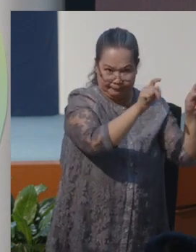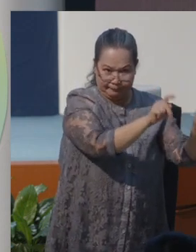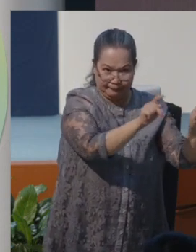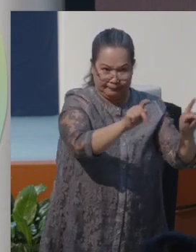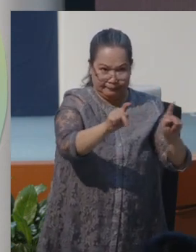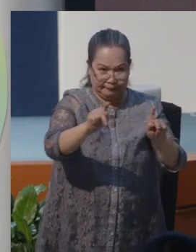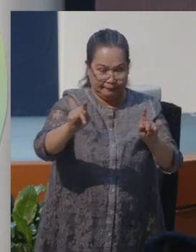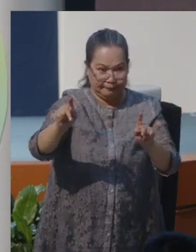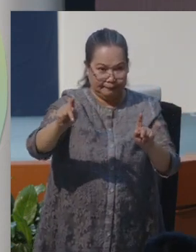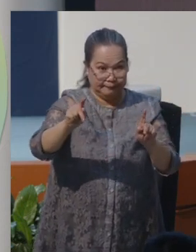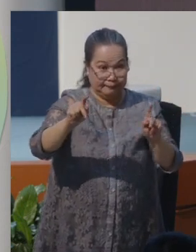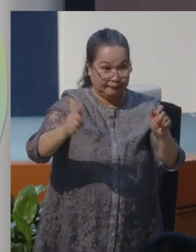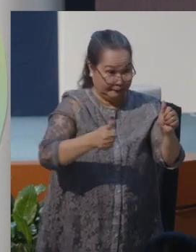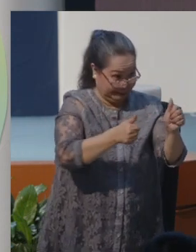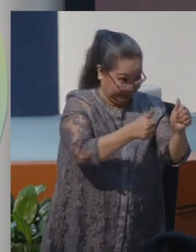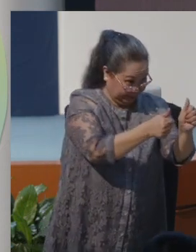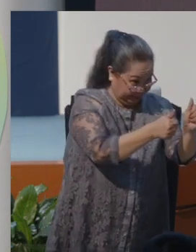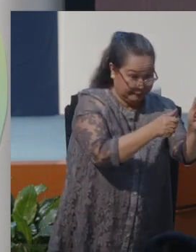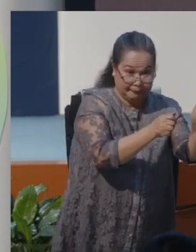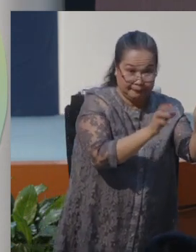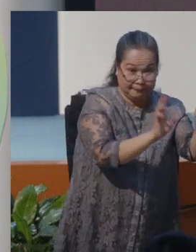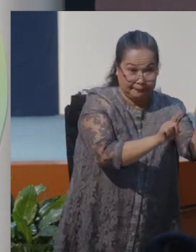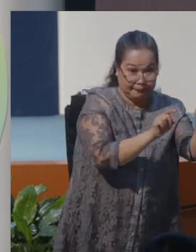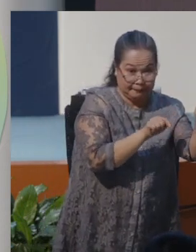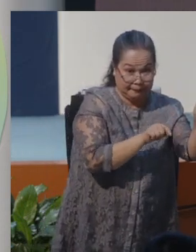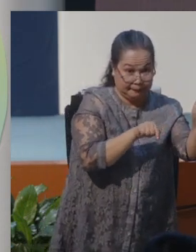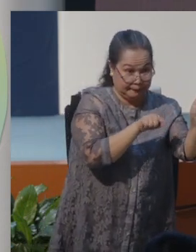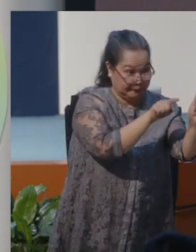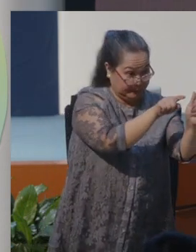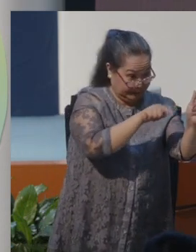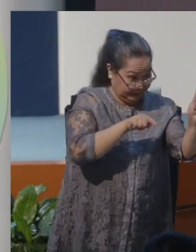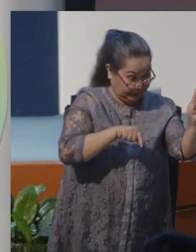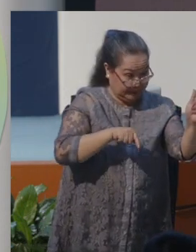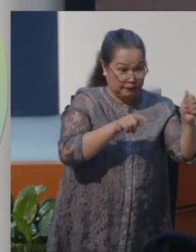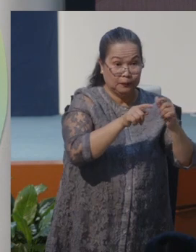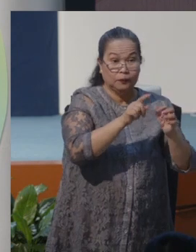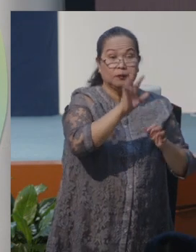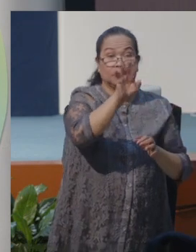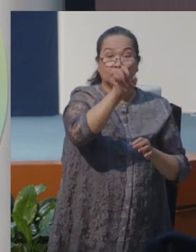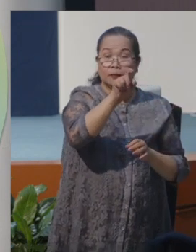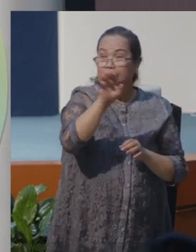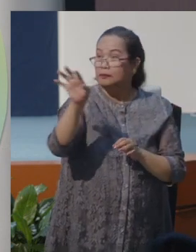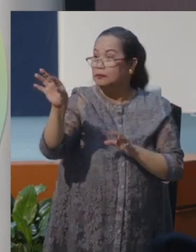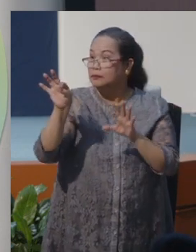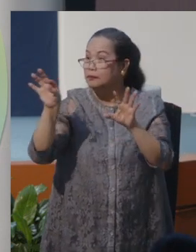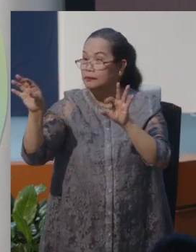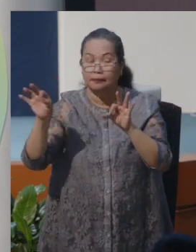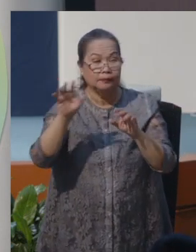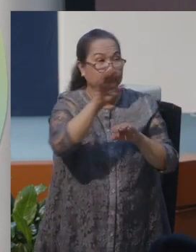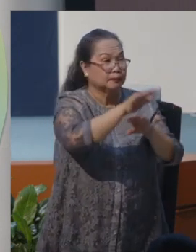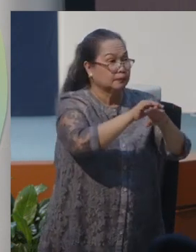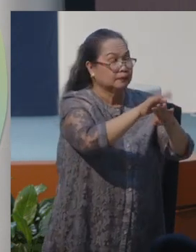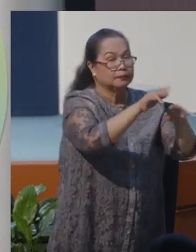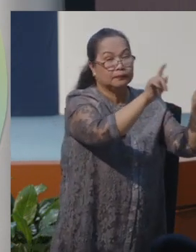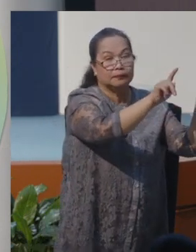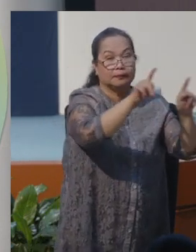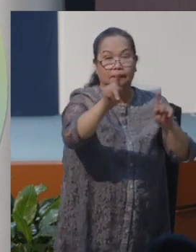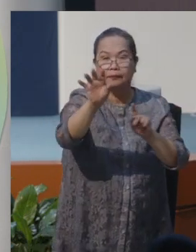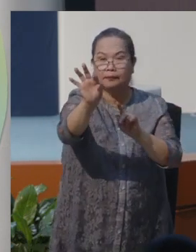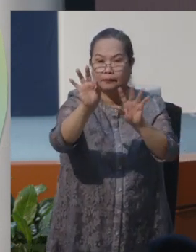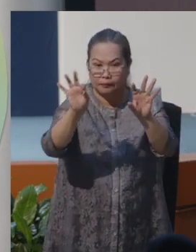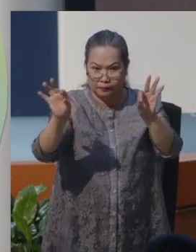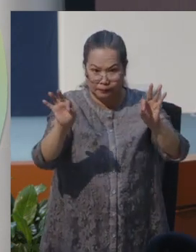mga sugo. Kailangan niyang ihanda sila, hanapin sila, tawagin sila, piliin